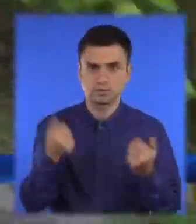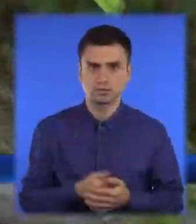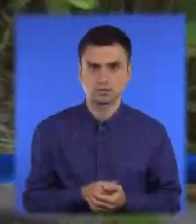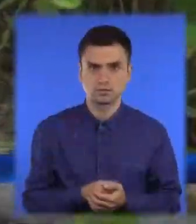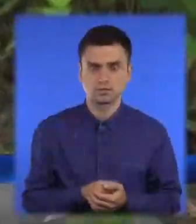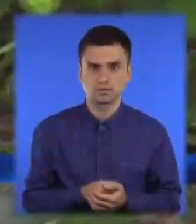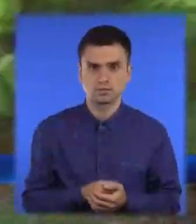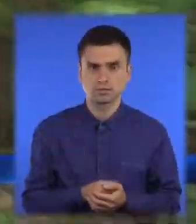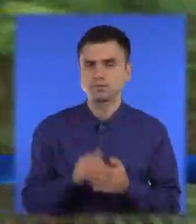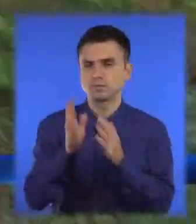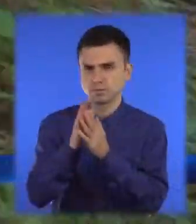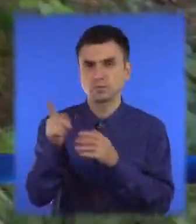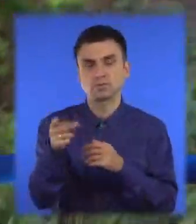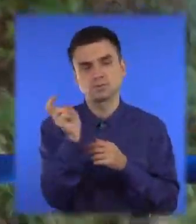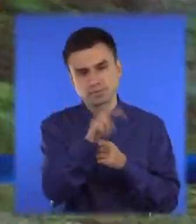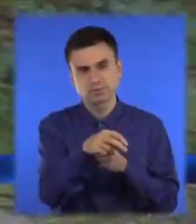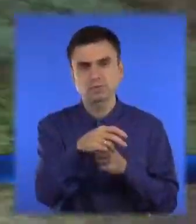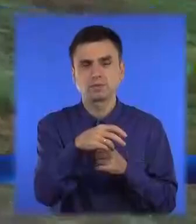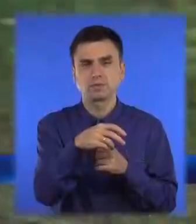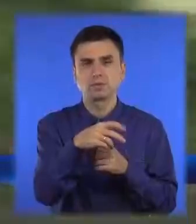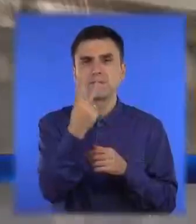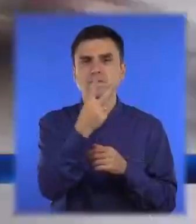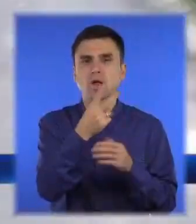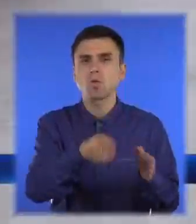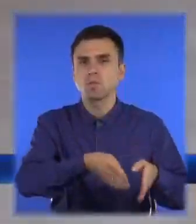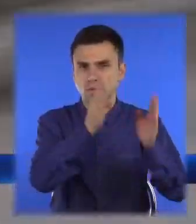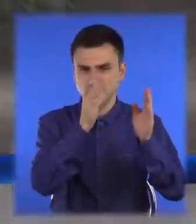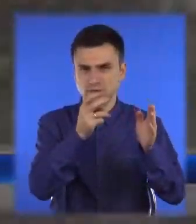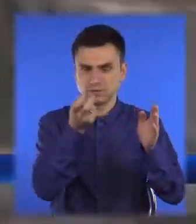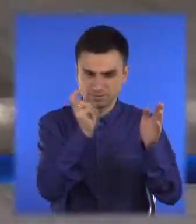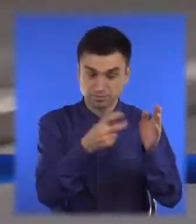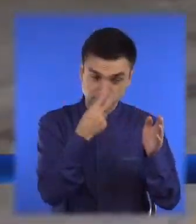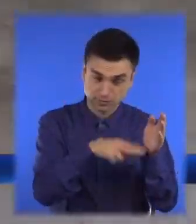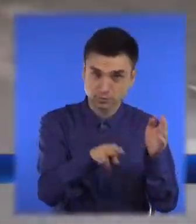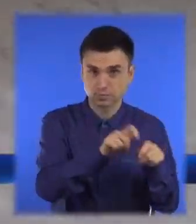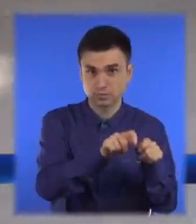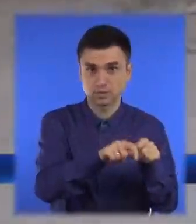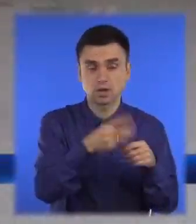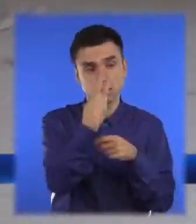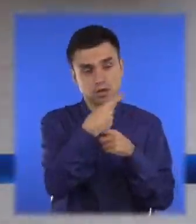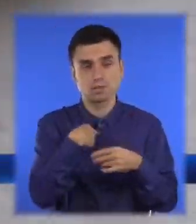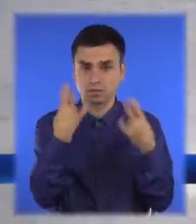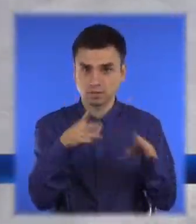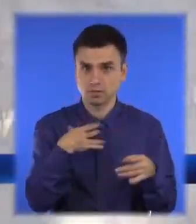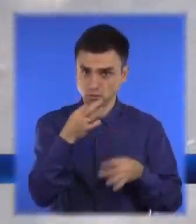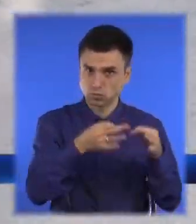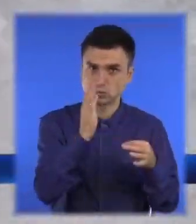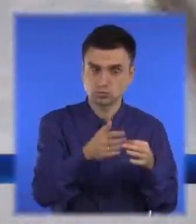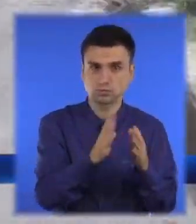второй під'їзд по підвалу, посмотрите. Не знімайте мене, я на вас подам суд. Пожалуйста, уберіть камеру. Уберіть